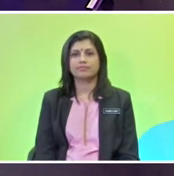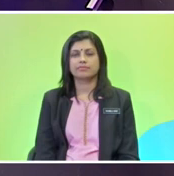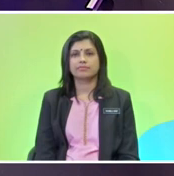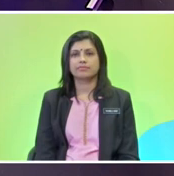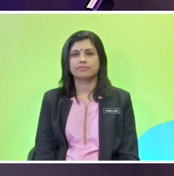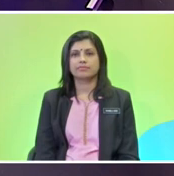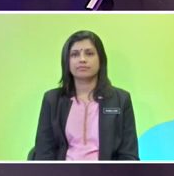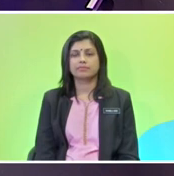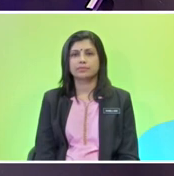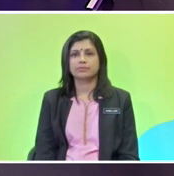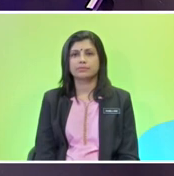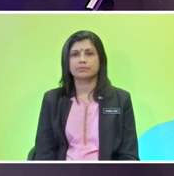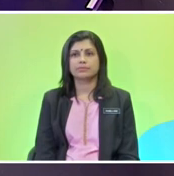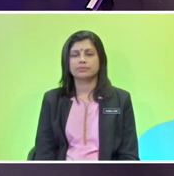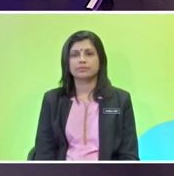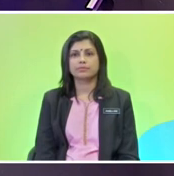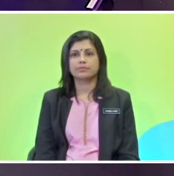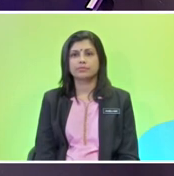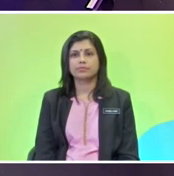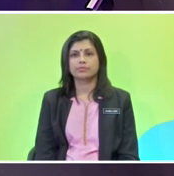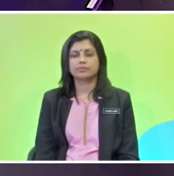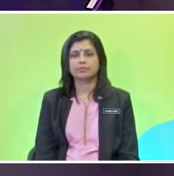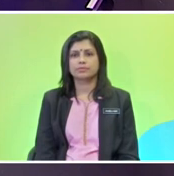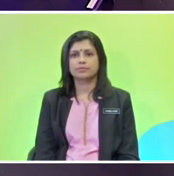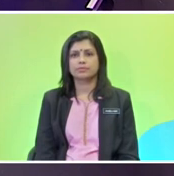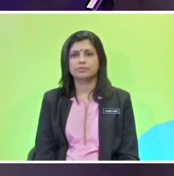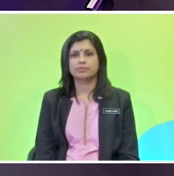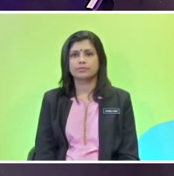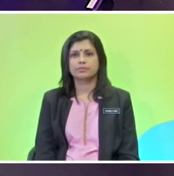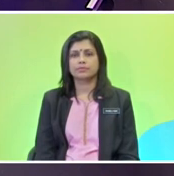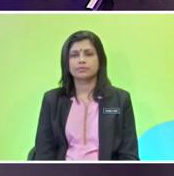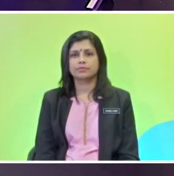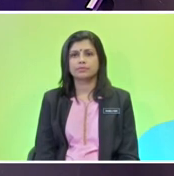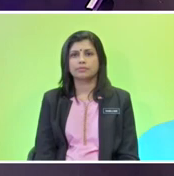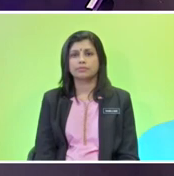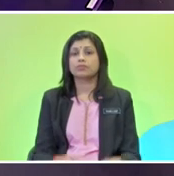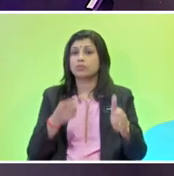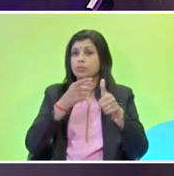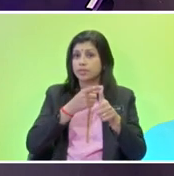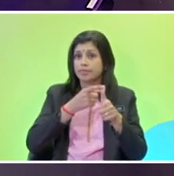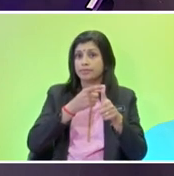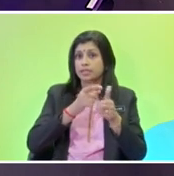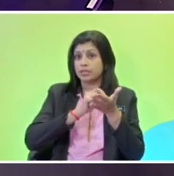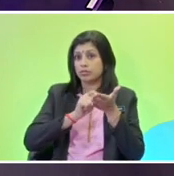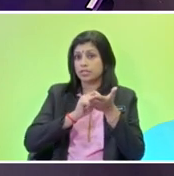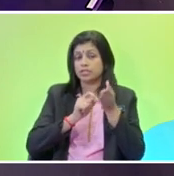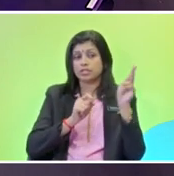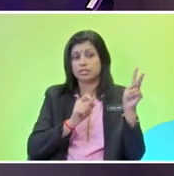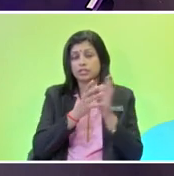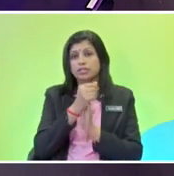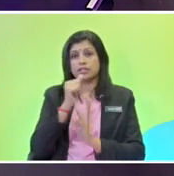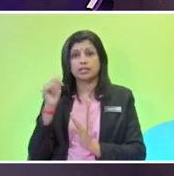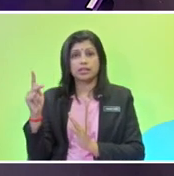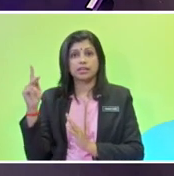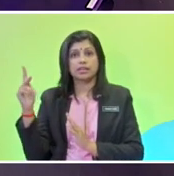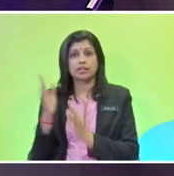Cikgu Haziq dan Cikgu. Ya. Sebenarnya bila Cikgu sebutkan perkara pertama tadi, kita kena menulis dari kiri ke kanan, bukan kanan ke kiri. Ya. Ada